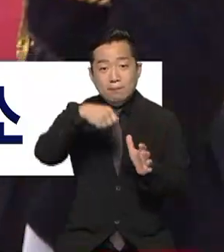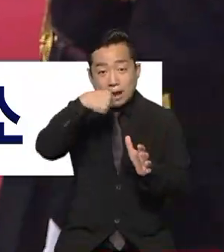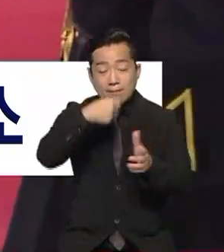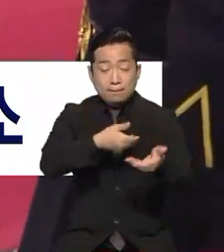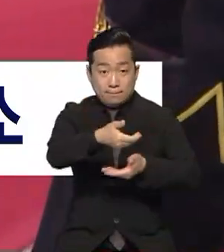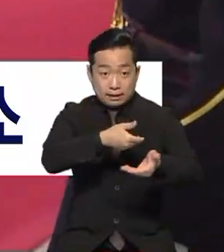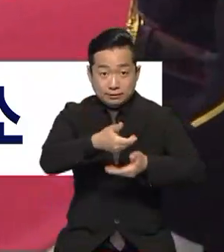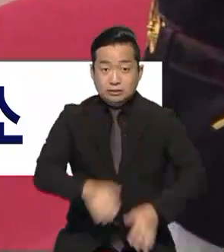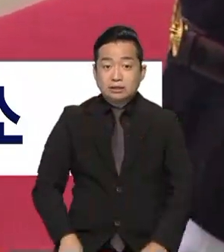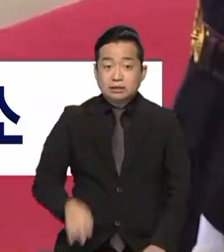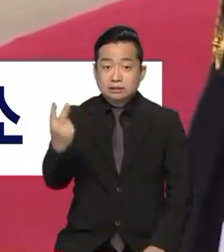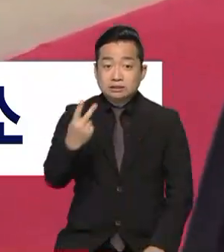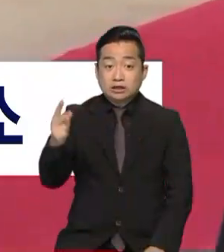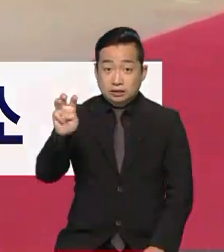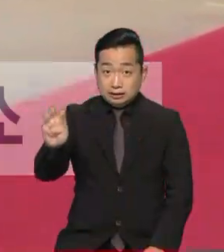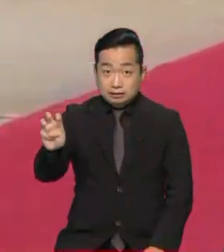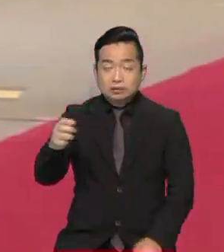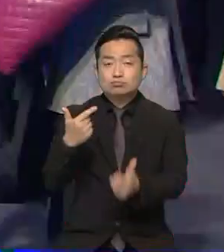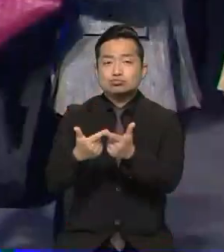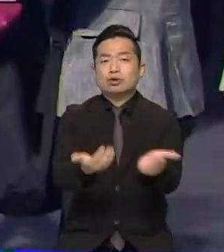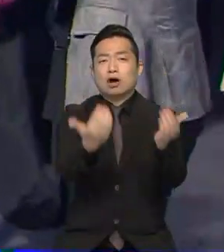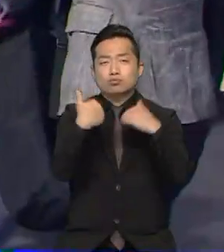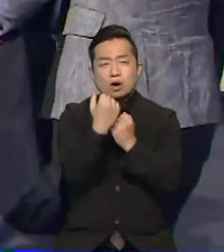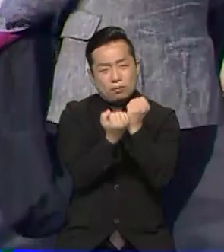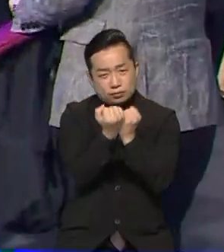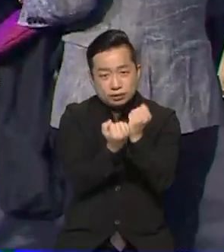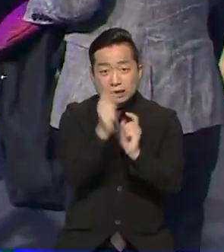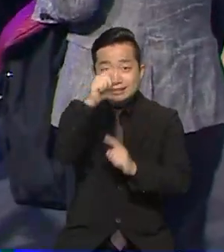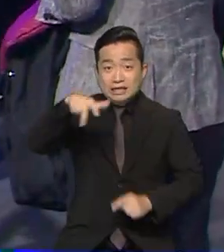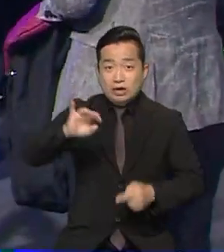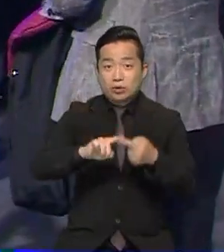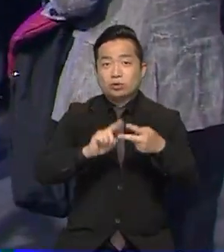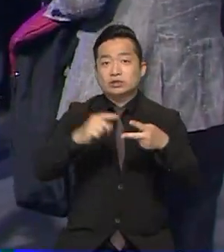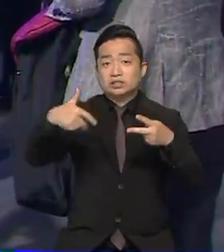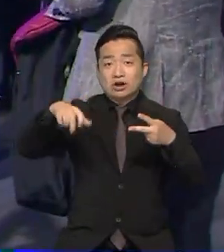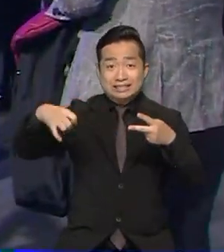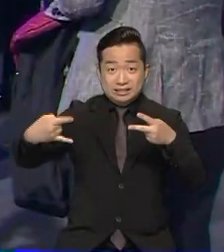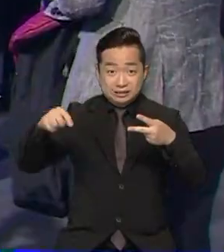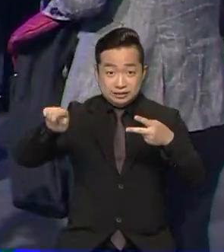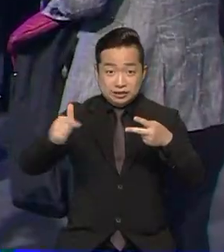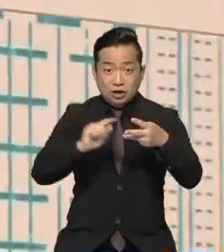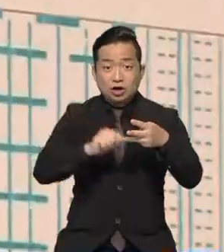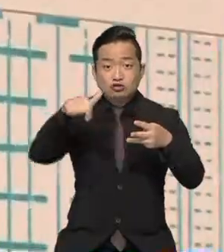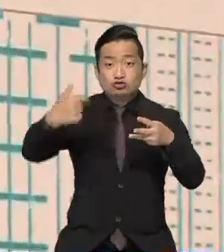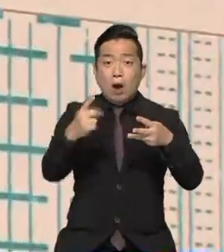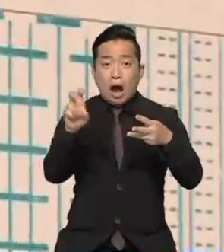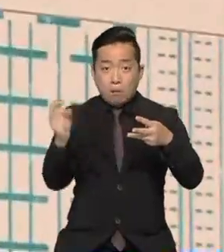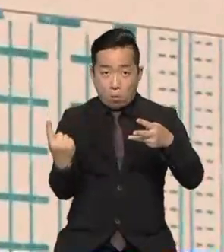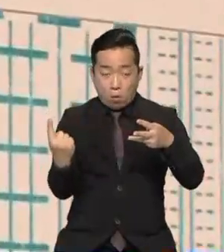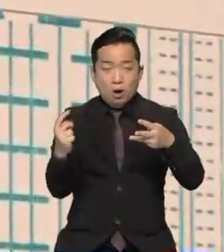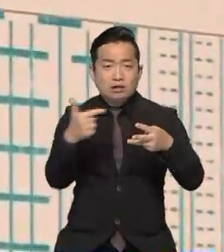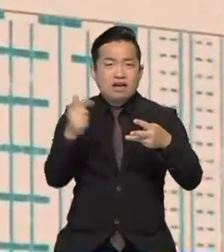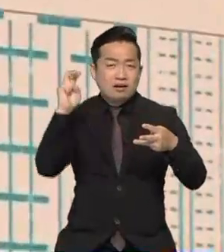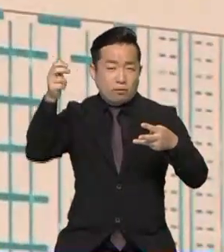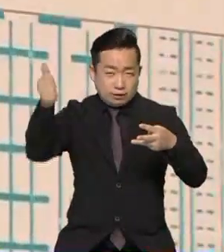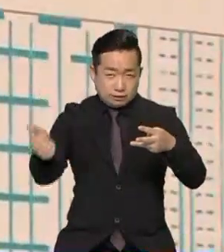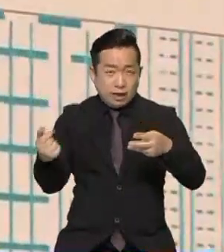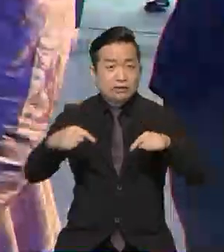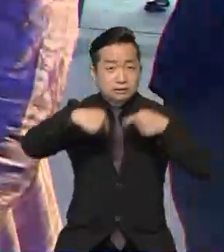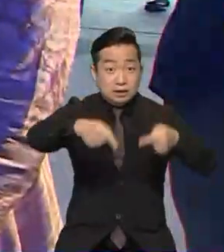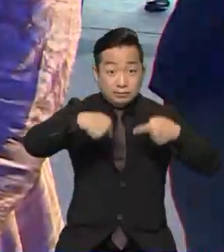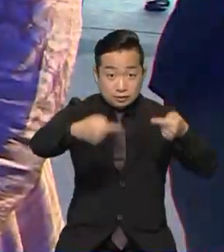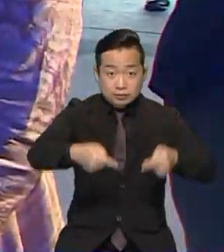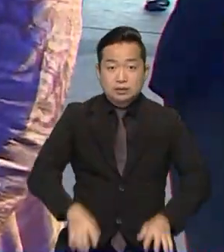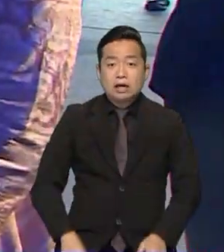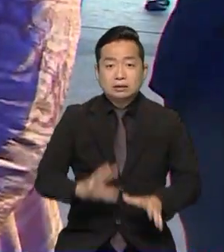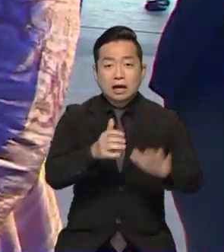박람회 부산 유치를 호소했습니다. 이재용, 정의선, 구강모 회장 등 재계 인사들까지 합심해 각국 대표들에게